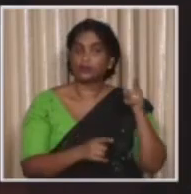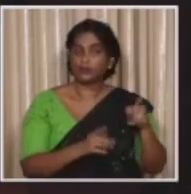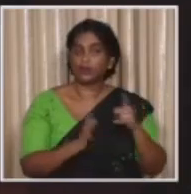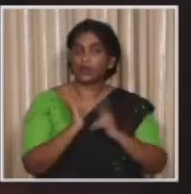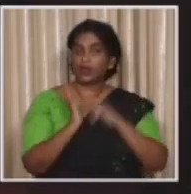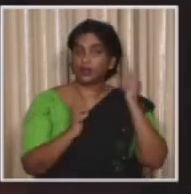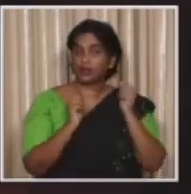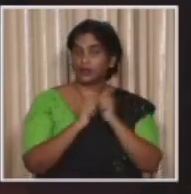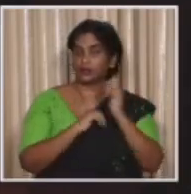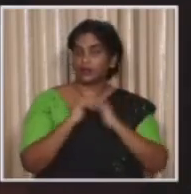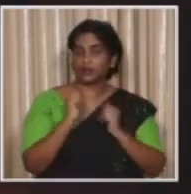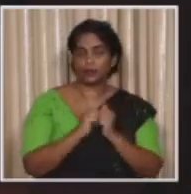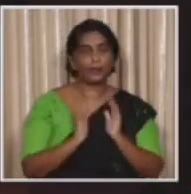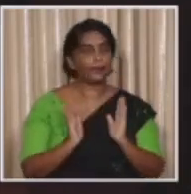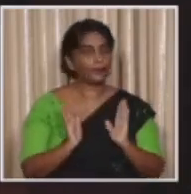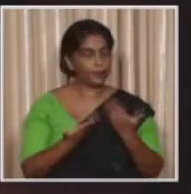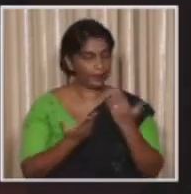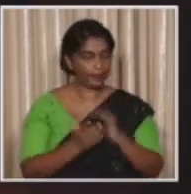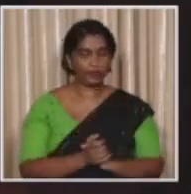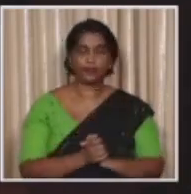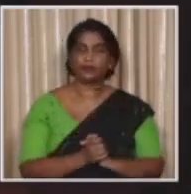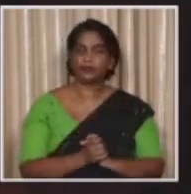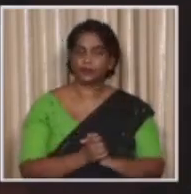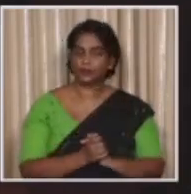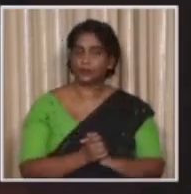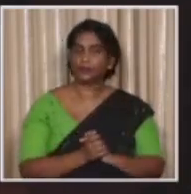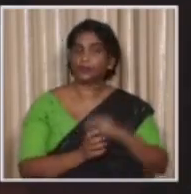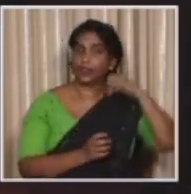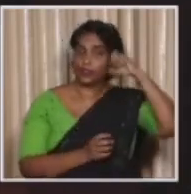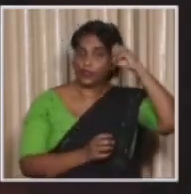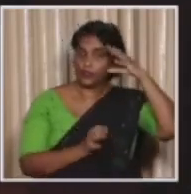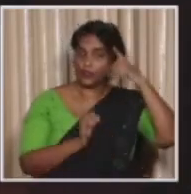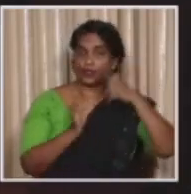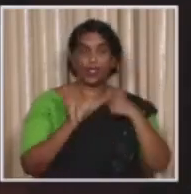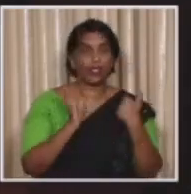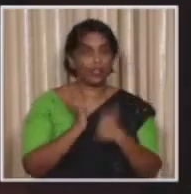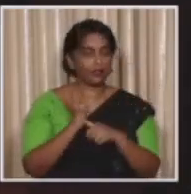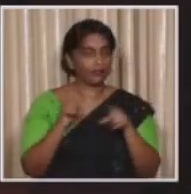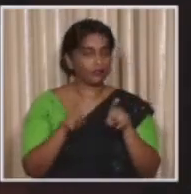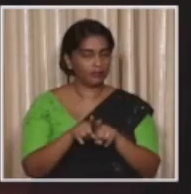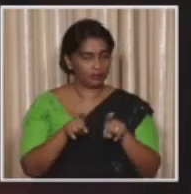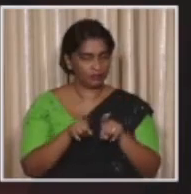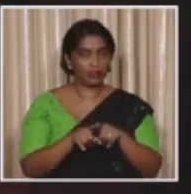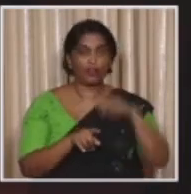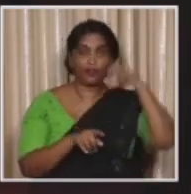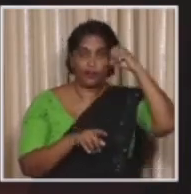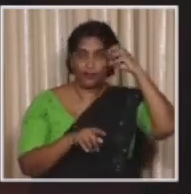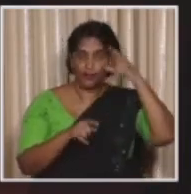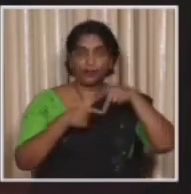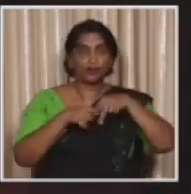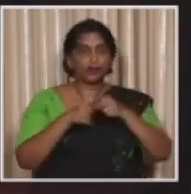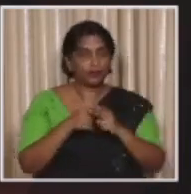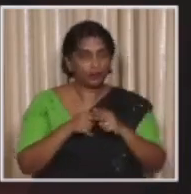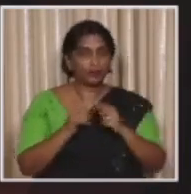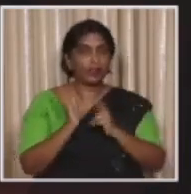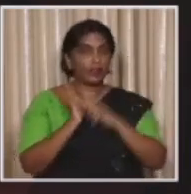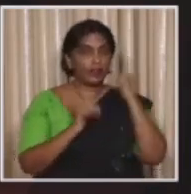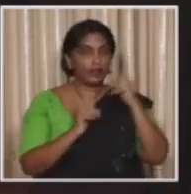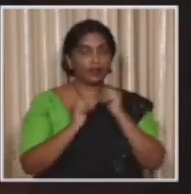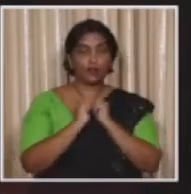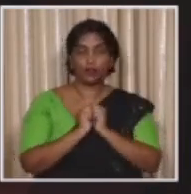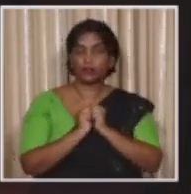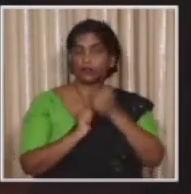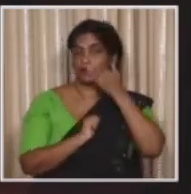ජාතික වැඩසටහනක් ආරම්භ කරා විදුලි බල පනතට අනුව විදුලි කාර්මිකින් ජාතික වෘත්තිය